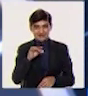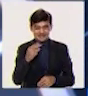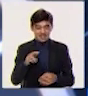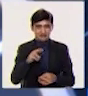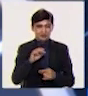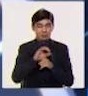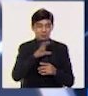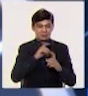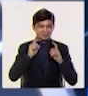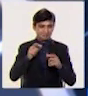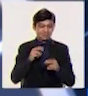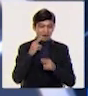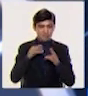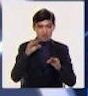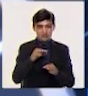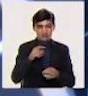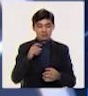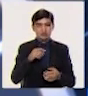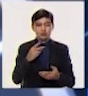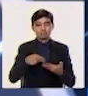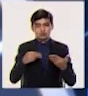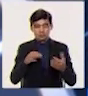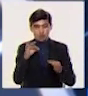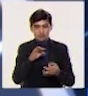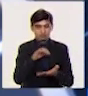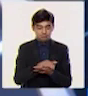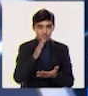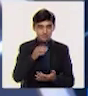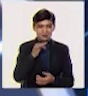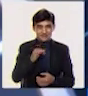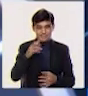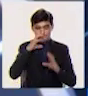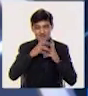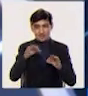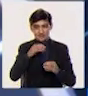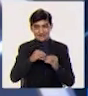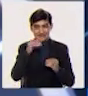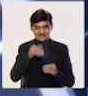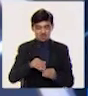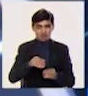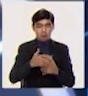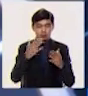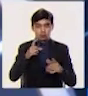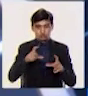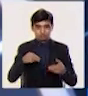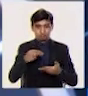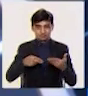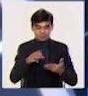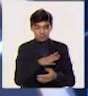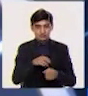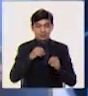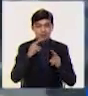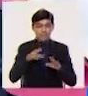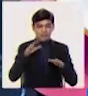қойған адамдардың шекті саны анықталатын болады дейді. Әлем елдерінде 10 мың адамнан артық қол қойған петициялар тиісті органдарда